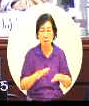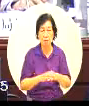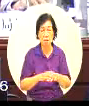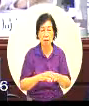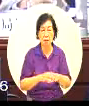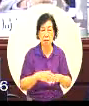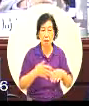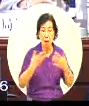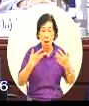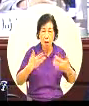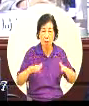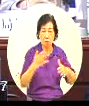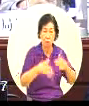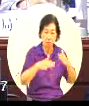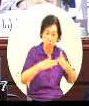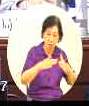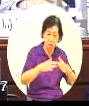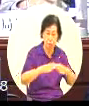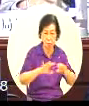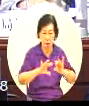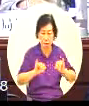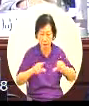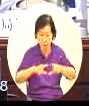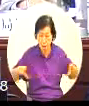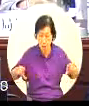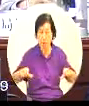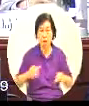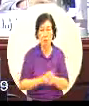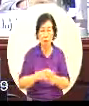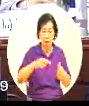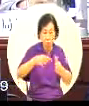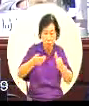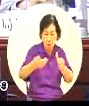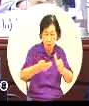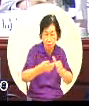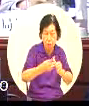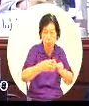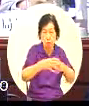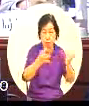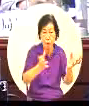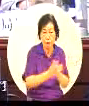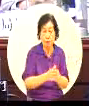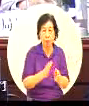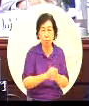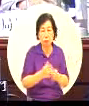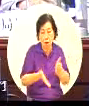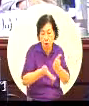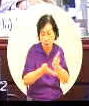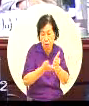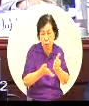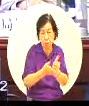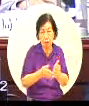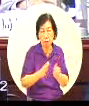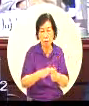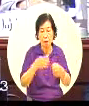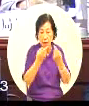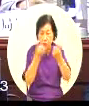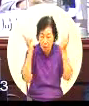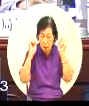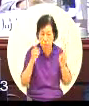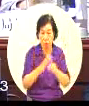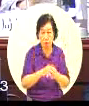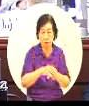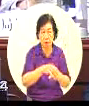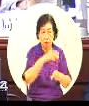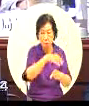学院嘛拢足宽。啊，教育部是鼓励大学变校， 啊，所以讲是毋是会当使用？啊，我